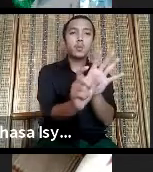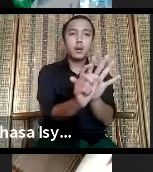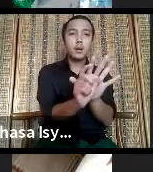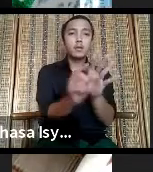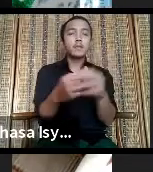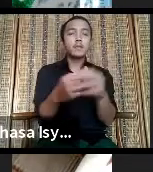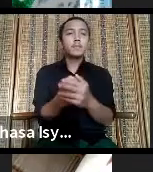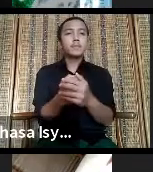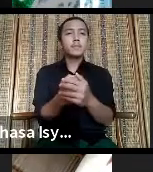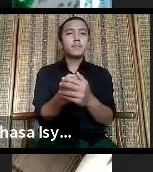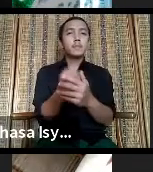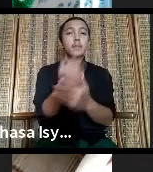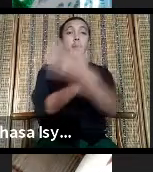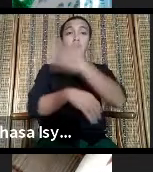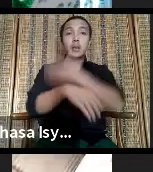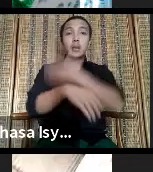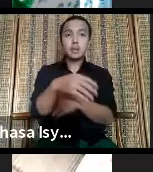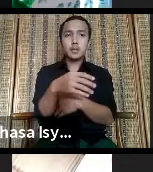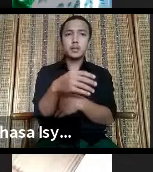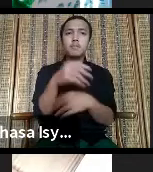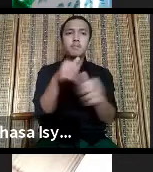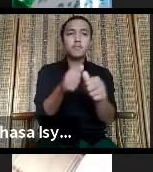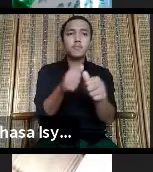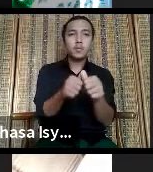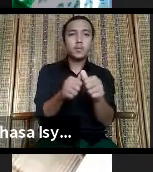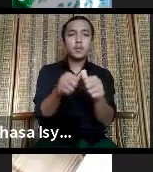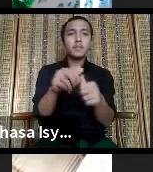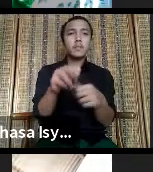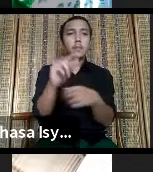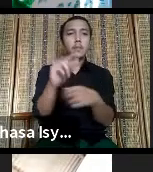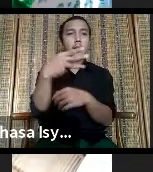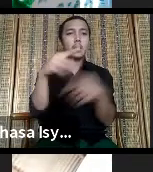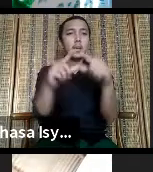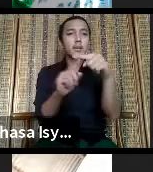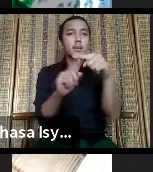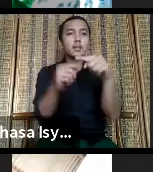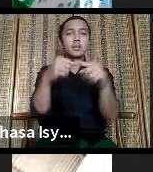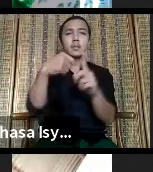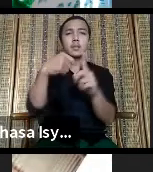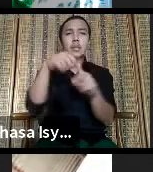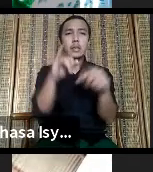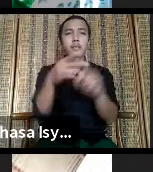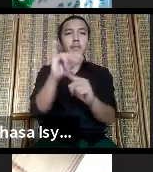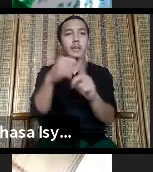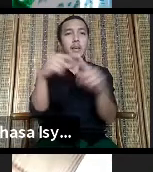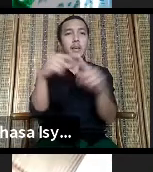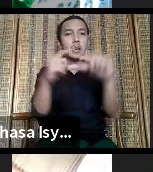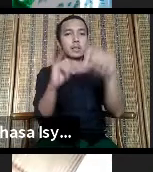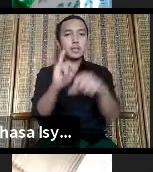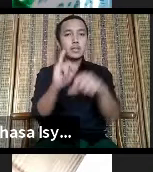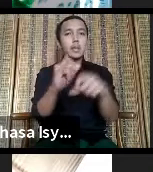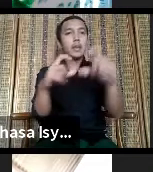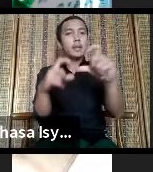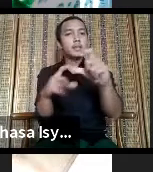kemudian ratifikasi SDGs, dan berbagai peraturan pemerintah yang sudah diundangkan sejauh ini.